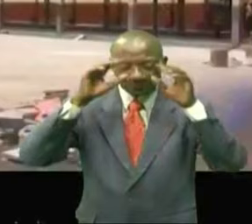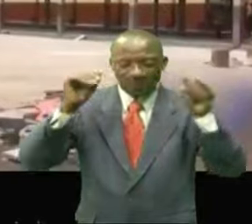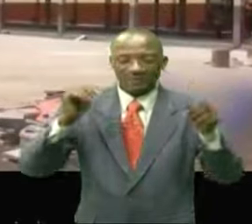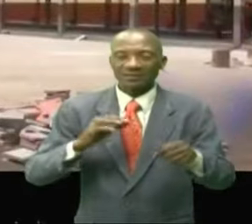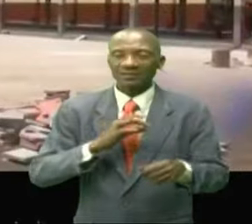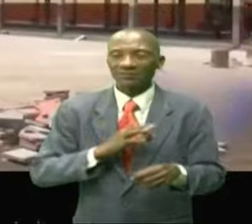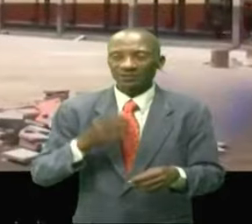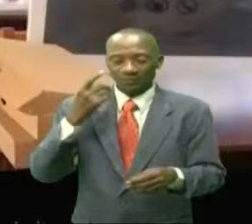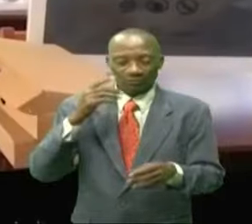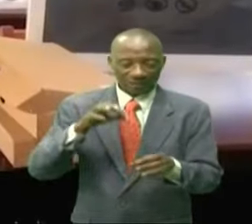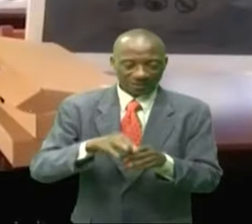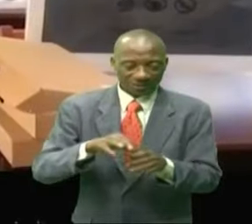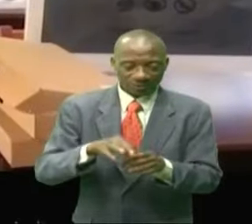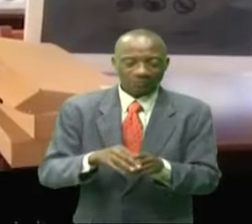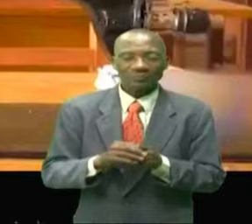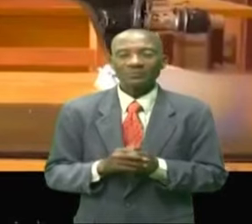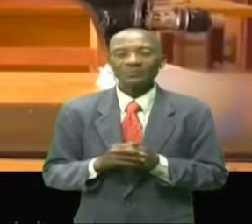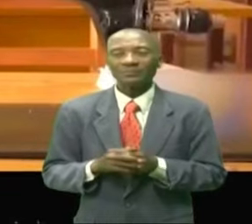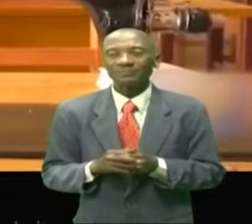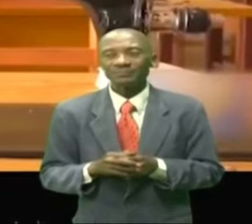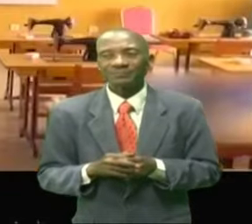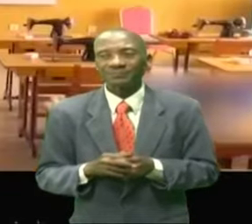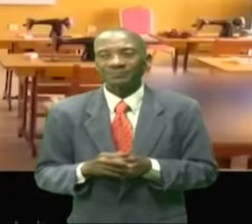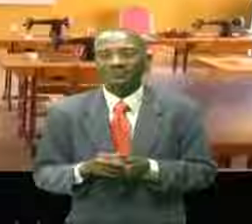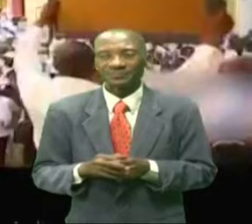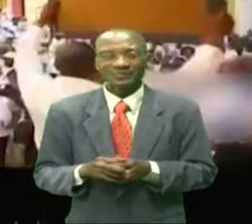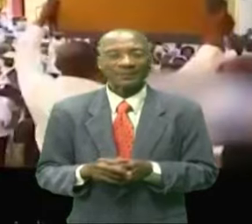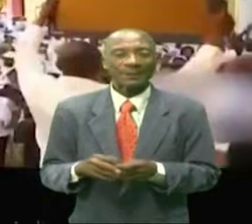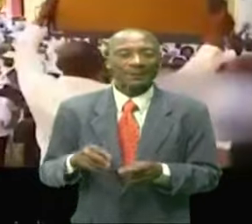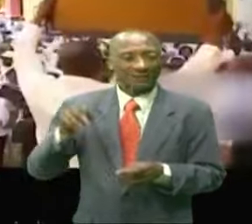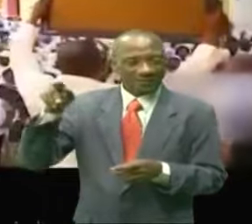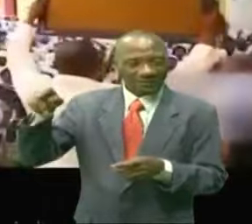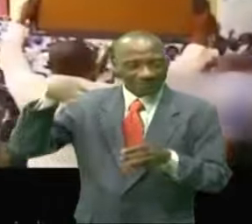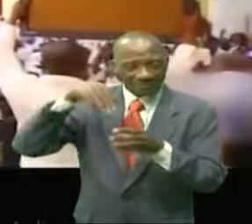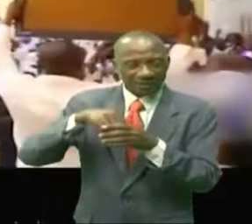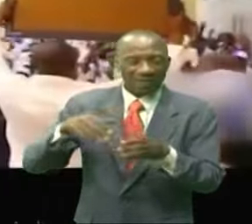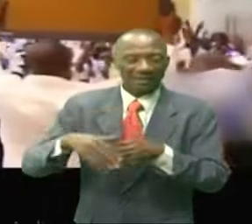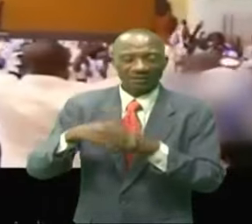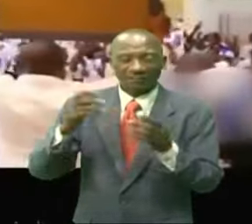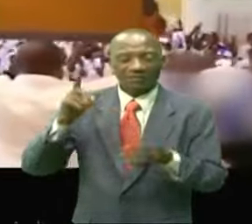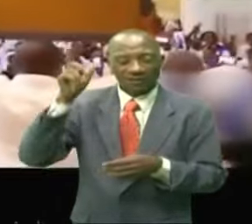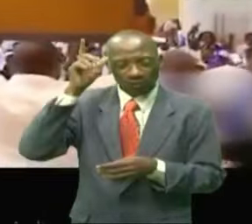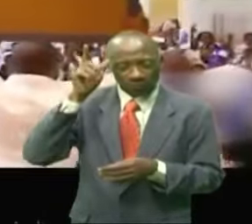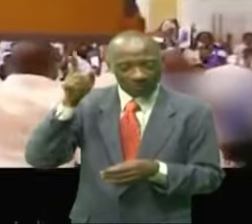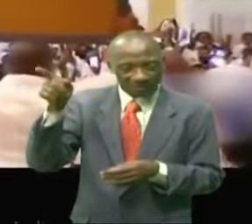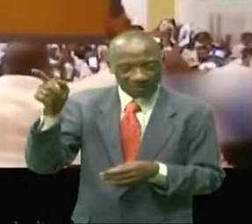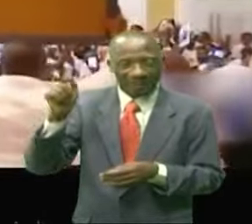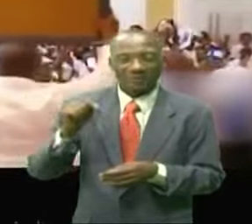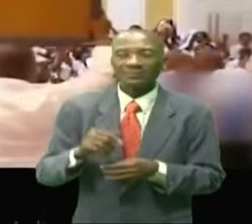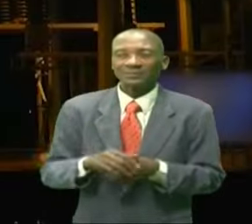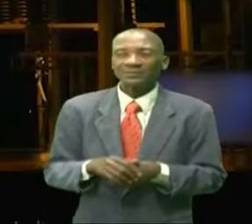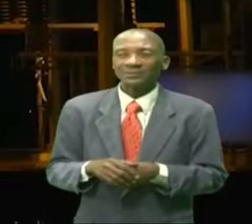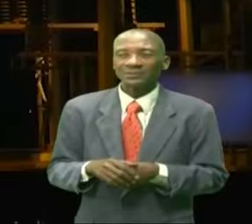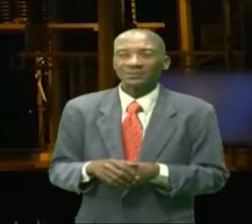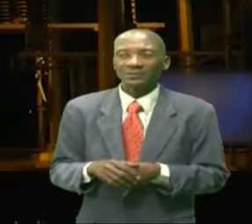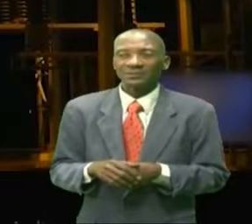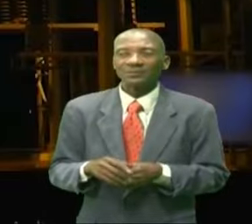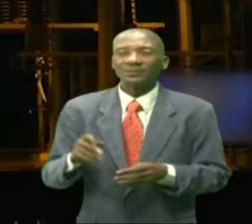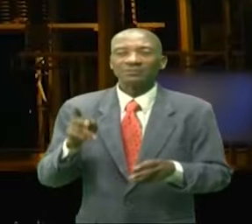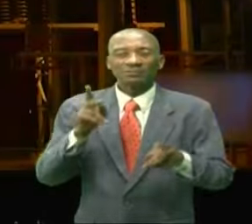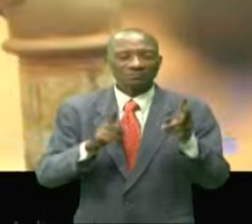obscurs. Depuis la ville cuprifère de Lubumbashi, elle a agrandi sa toile pour implémenter sa